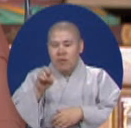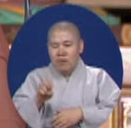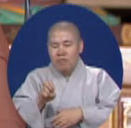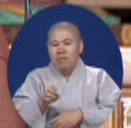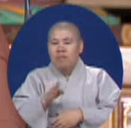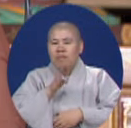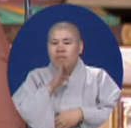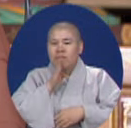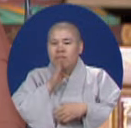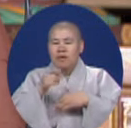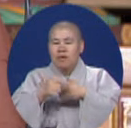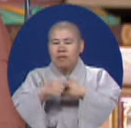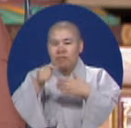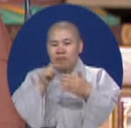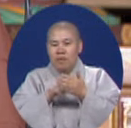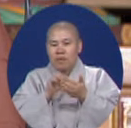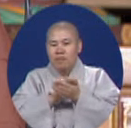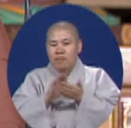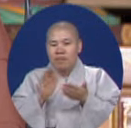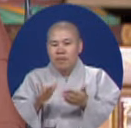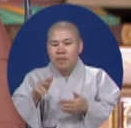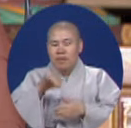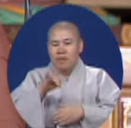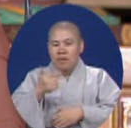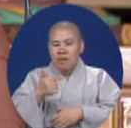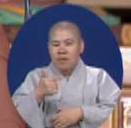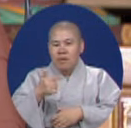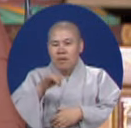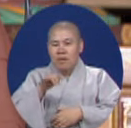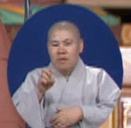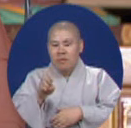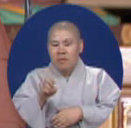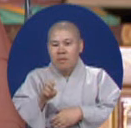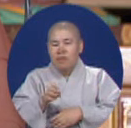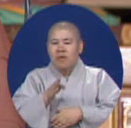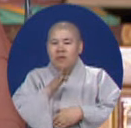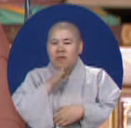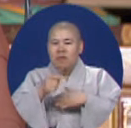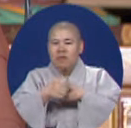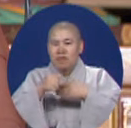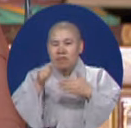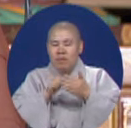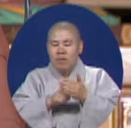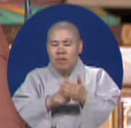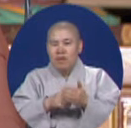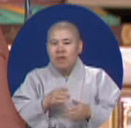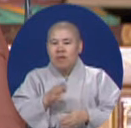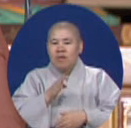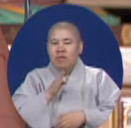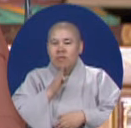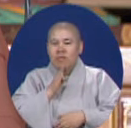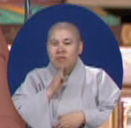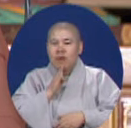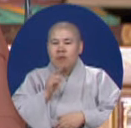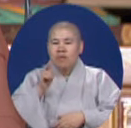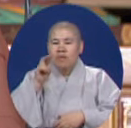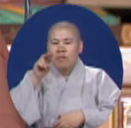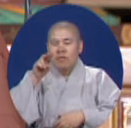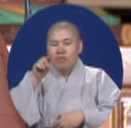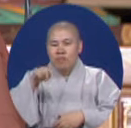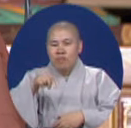바로 진심이다. 또 진심자는 즉 무심이라. 진심은 곧 무심이다.